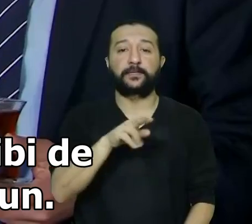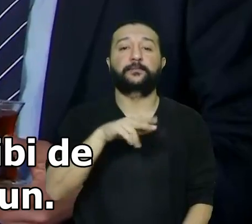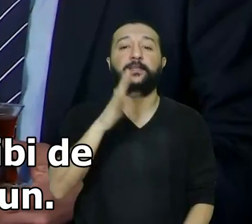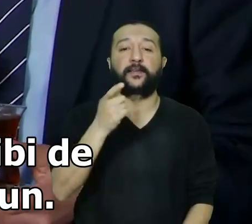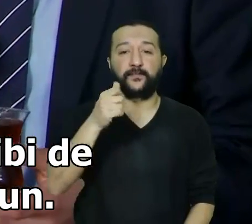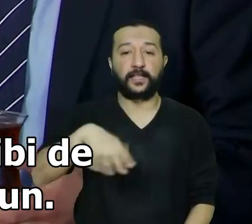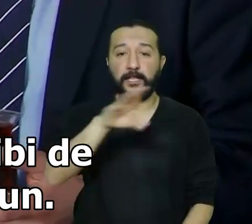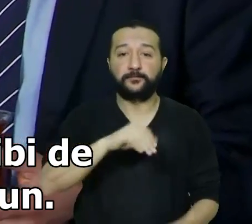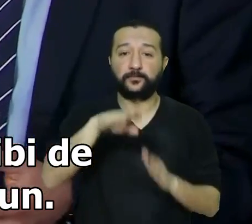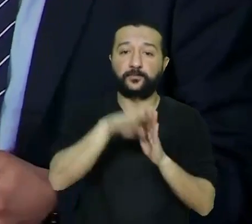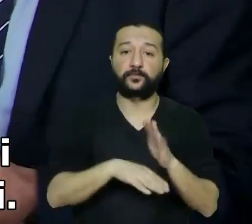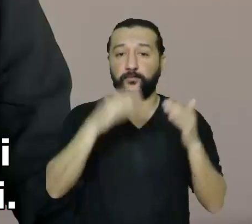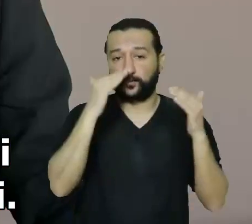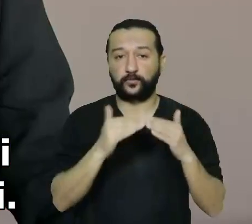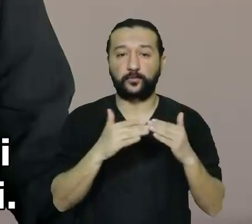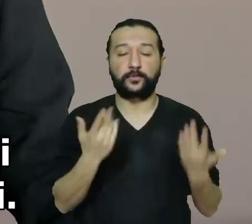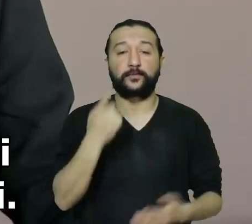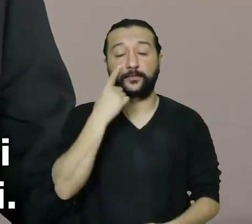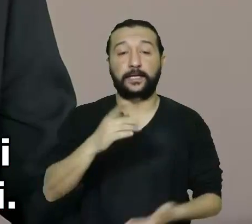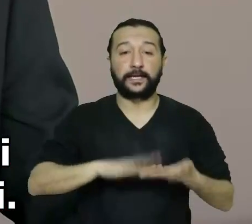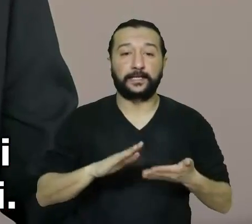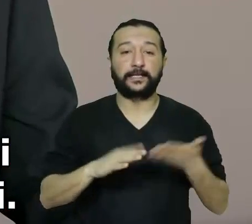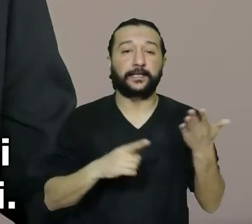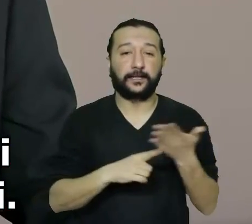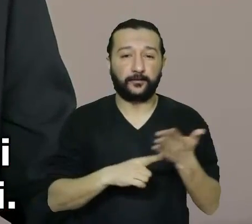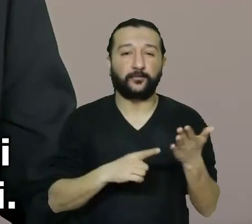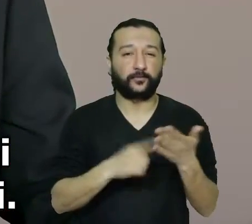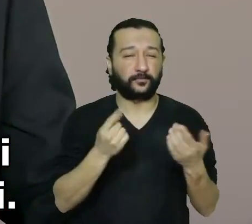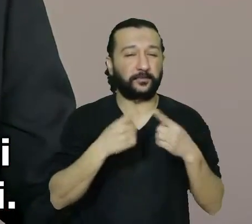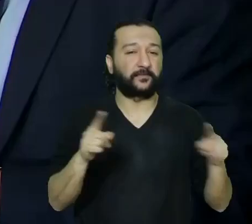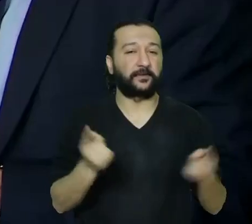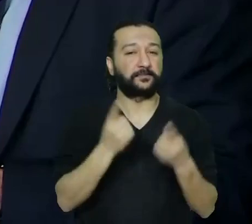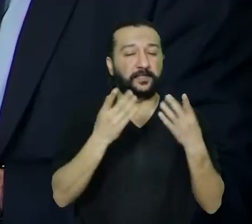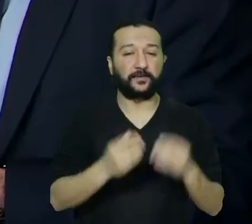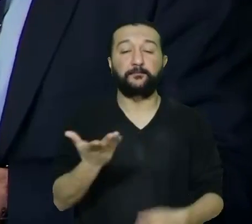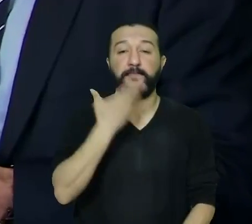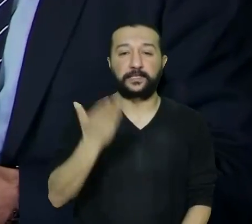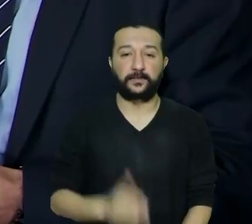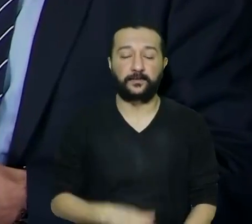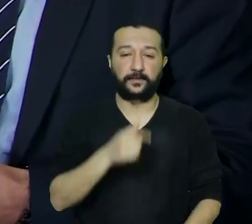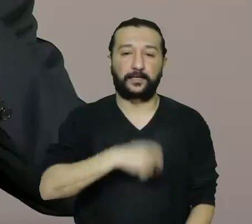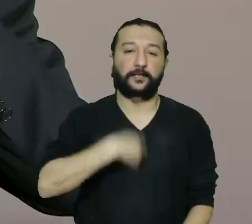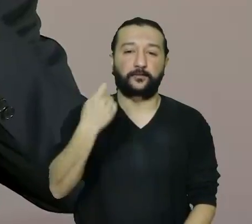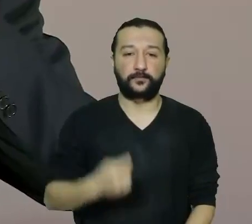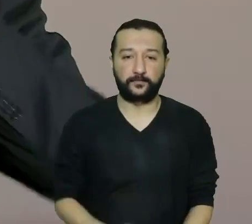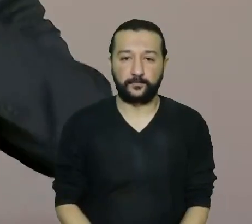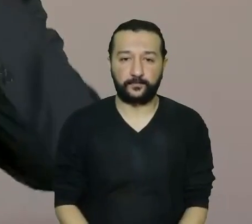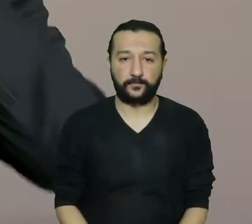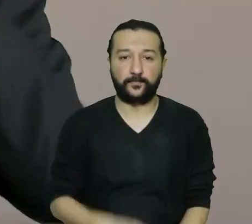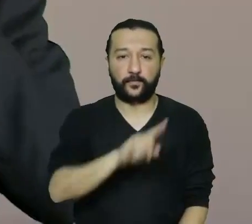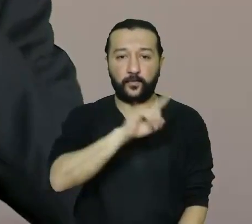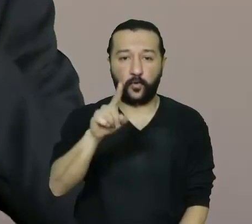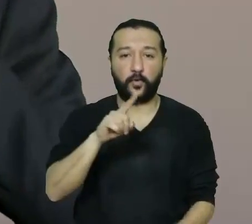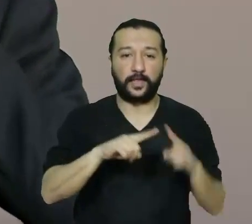de değil ki. Fiyatlar acayip uygun. Ya arkadaşlar, teknoloji o kadar tuhaf bir şeydir ki. Misal, atıyorum.